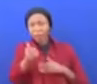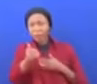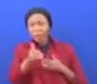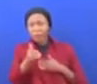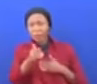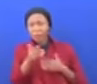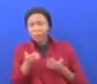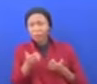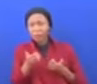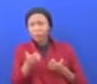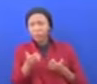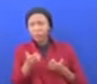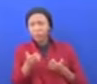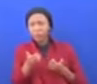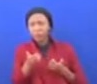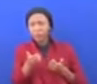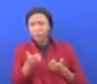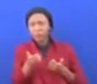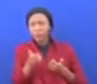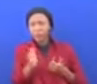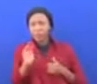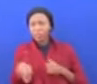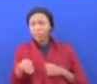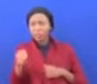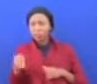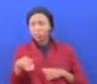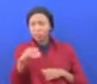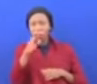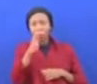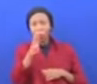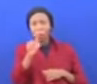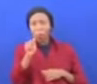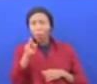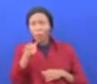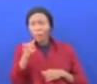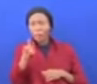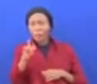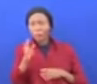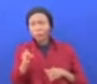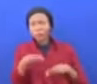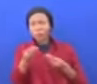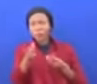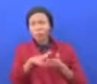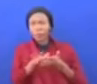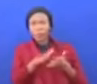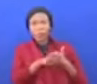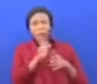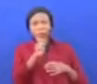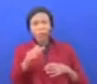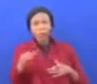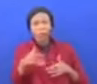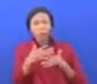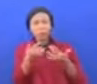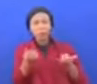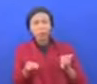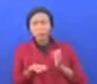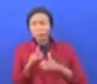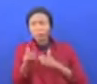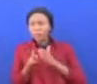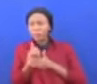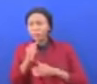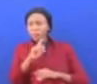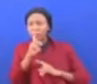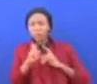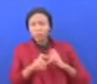na machimbo ya Barrick North Mara. Akatoa maelekezo kule, wananchi walijitokeza kuuliza maswali.